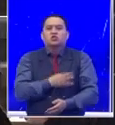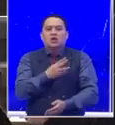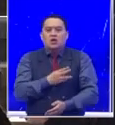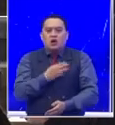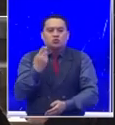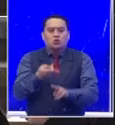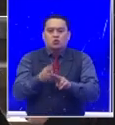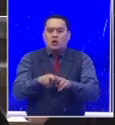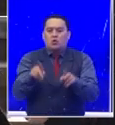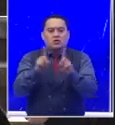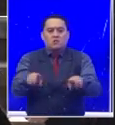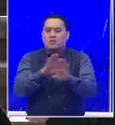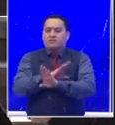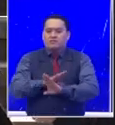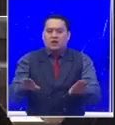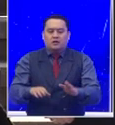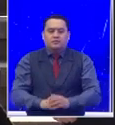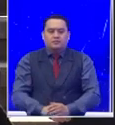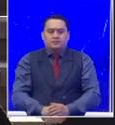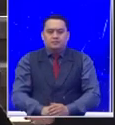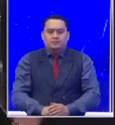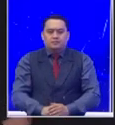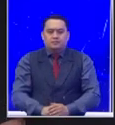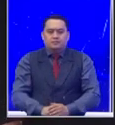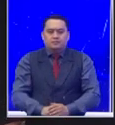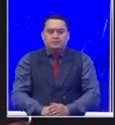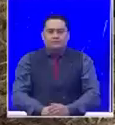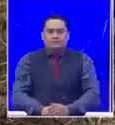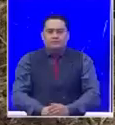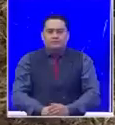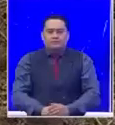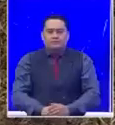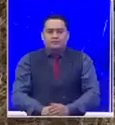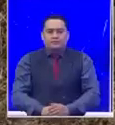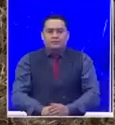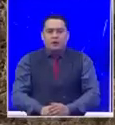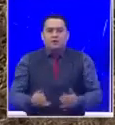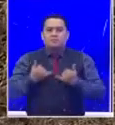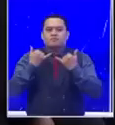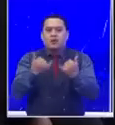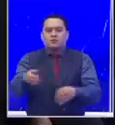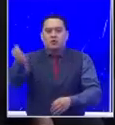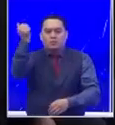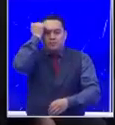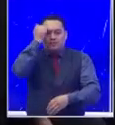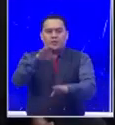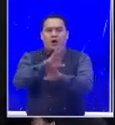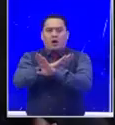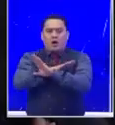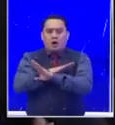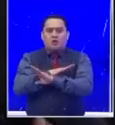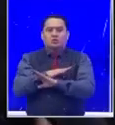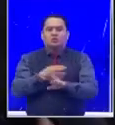чтобы такой трагедии никогда больше не происходило. Кроме того, почтили память погибших при наводнении